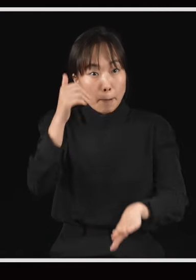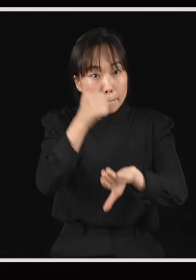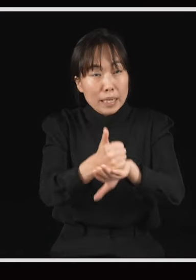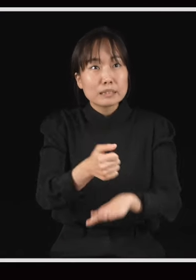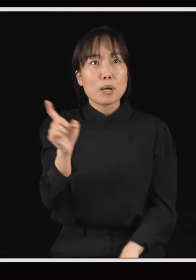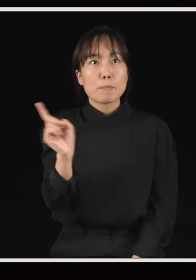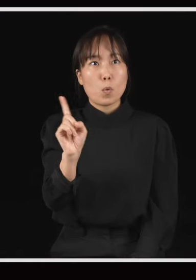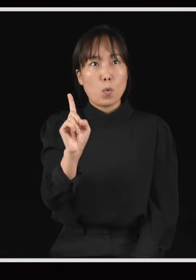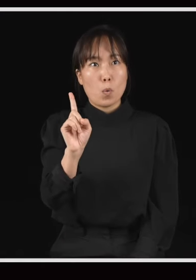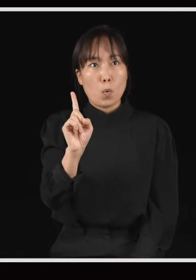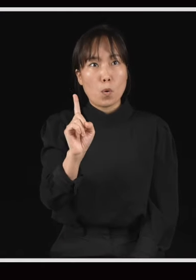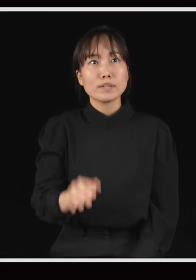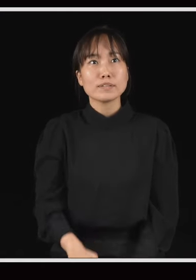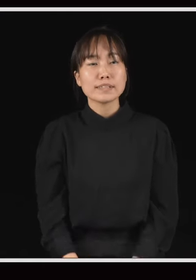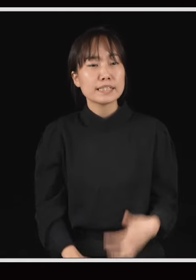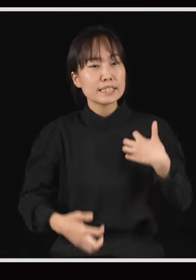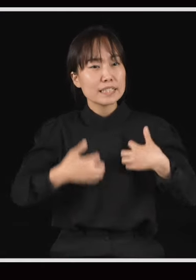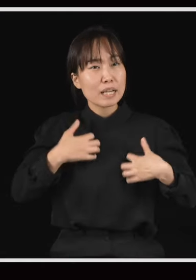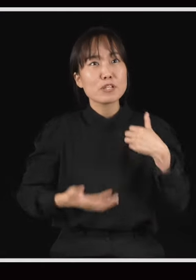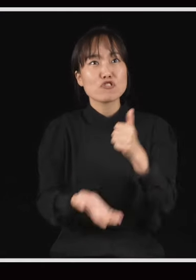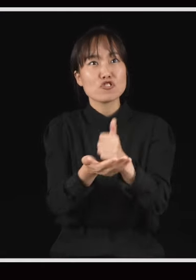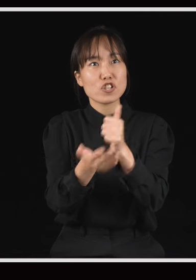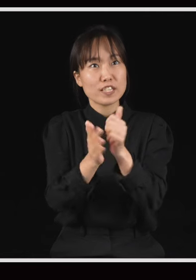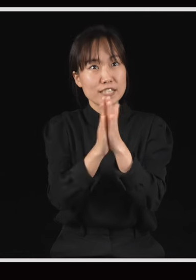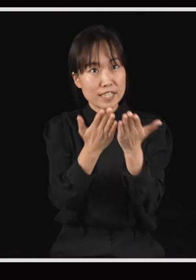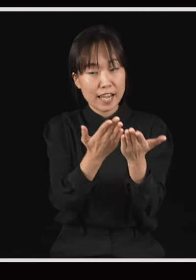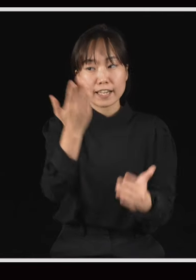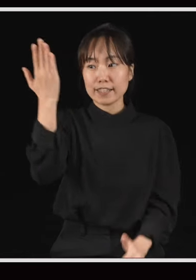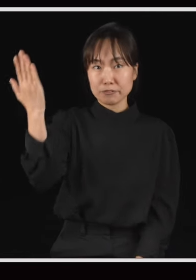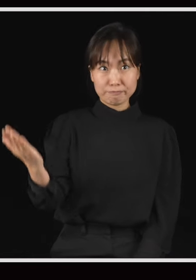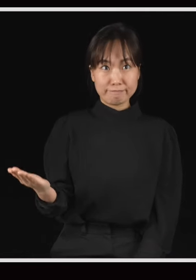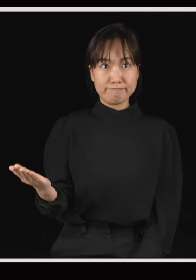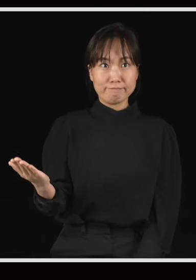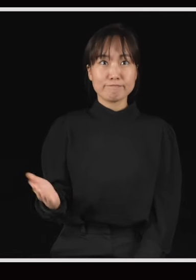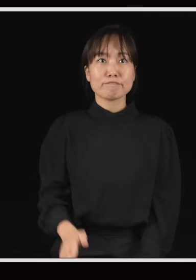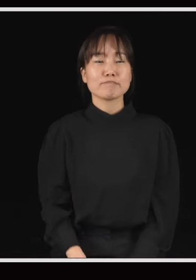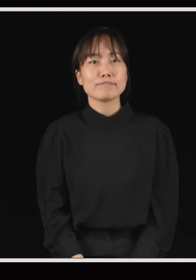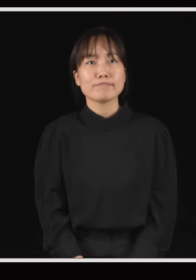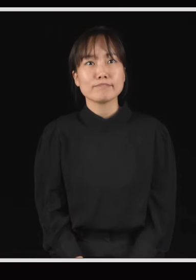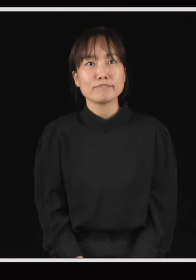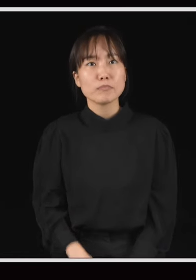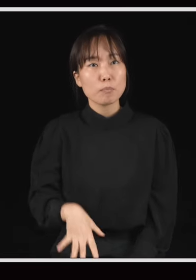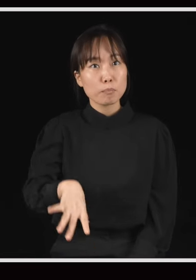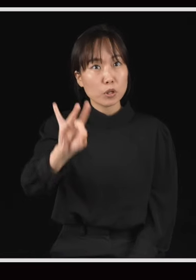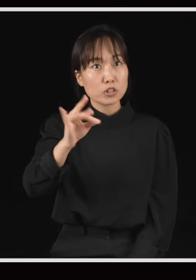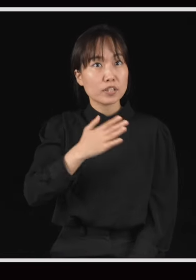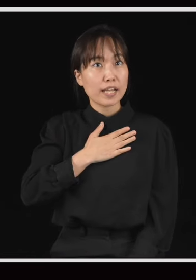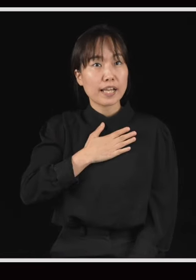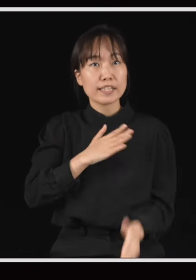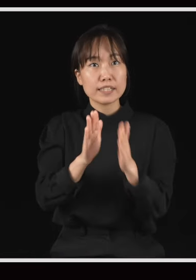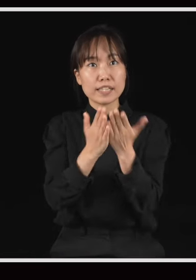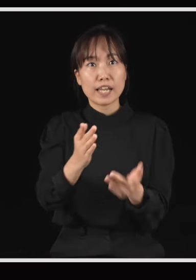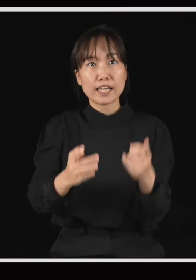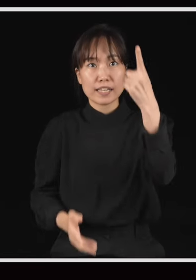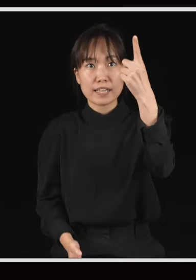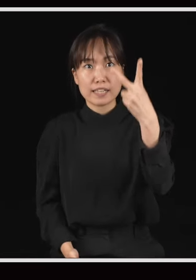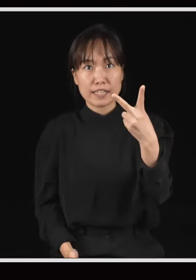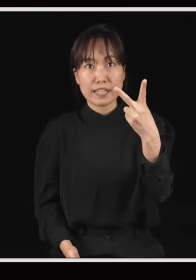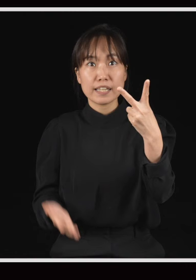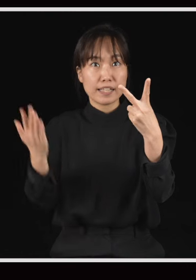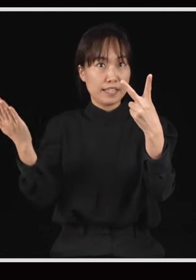마지막으로 몇 가지 이렇게 보시면 재밌을 만한 책들이 있습니다. 제 책 2권도 있고